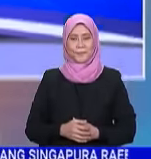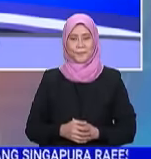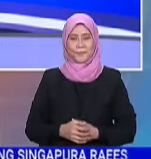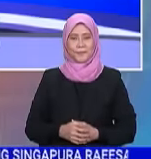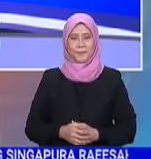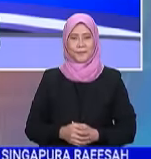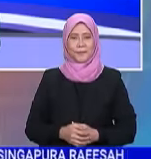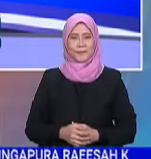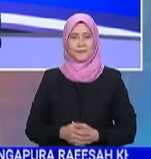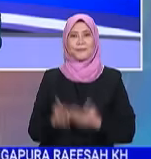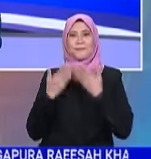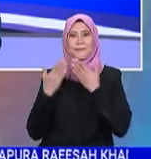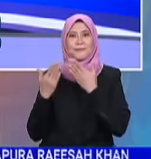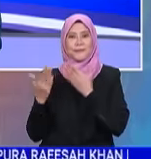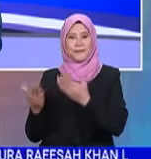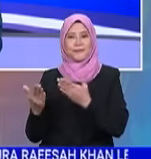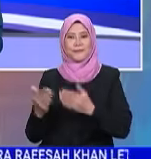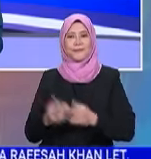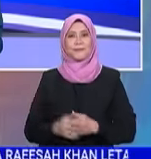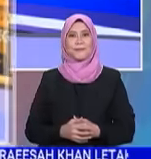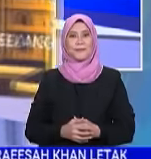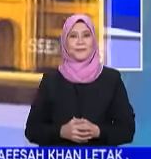alif ba